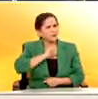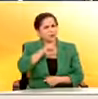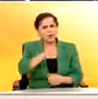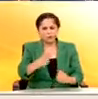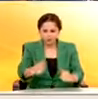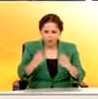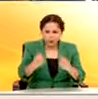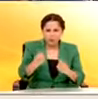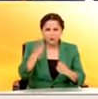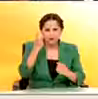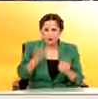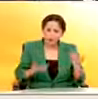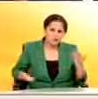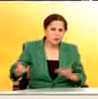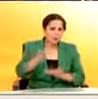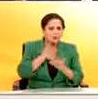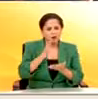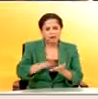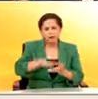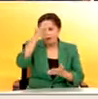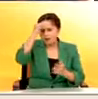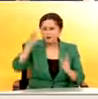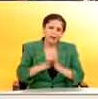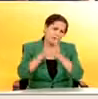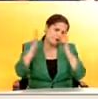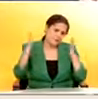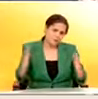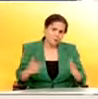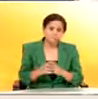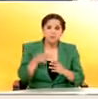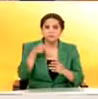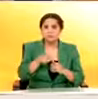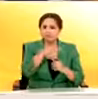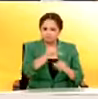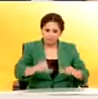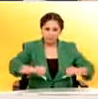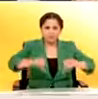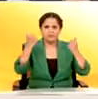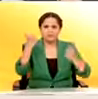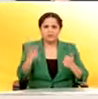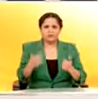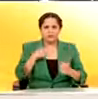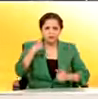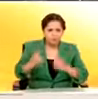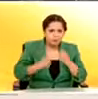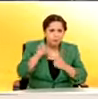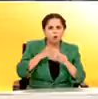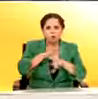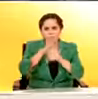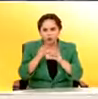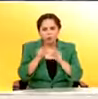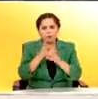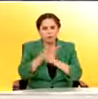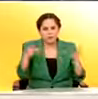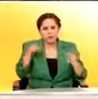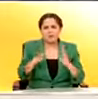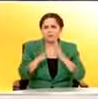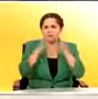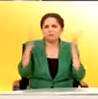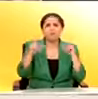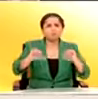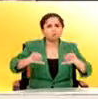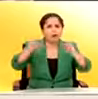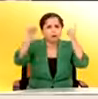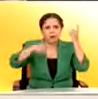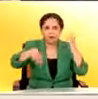जज्बा हमें बहुत कुछ सिखाता है। यह विजय हमारे खेल इतिहास की सबसे बड़ी जीतों में